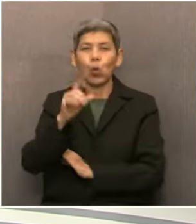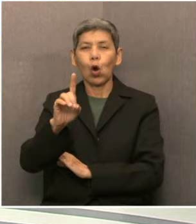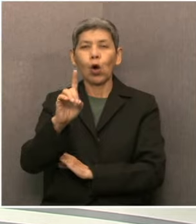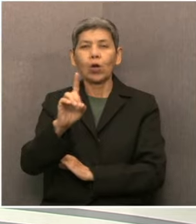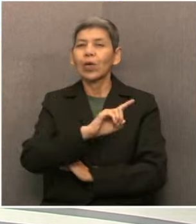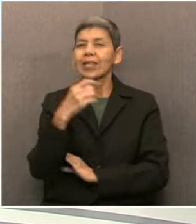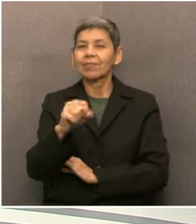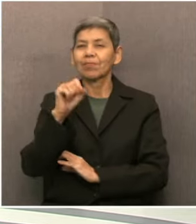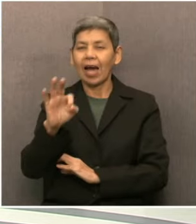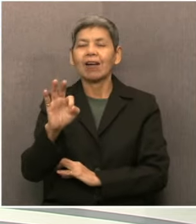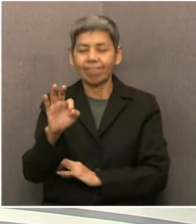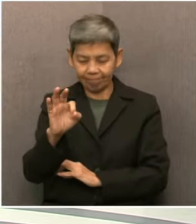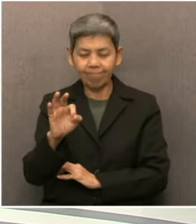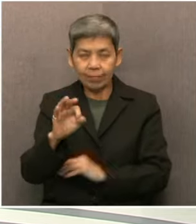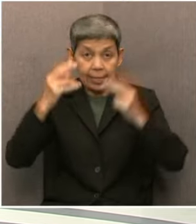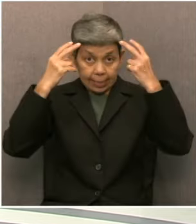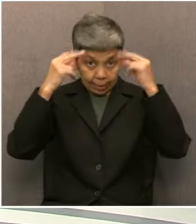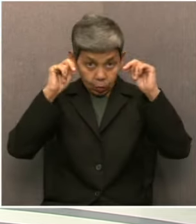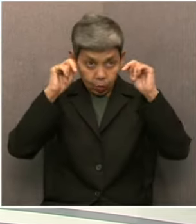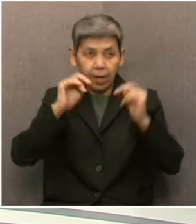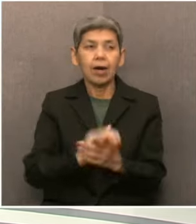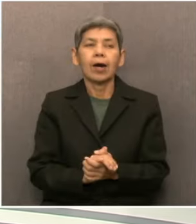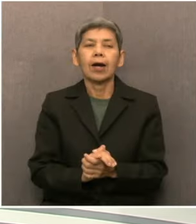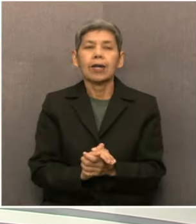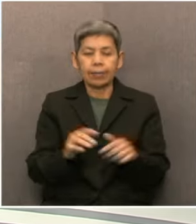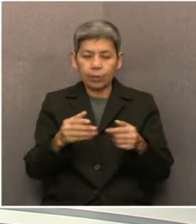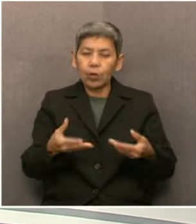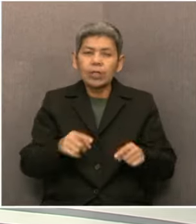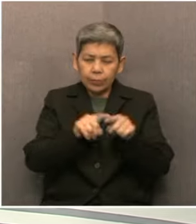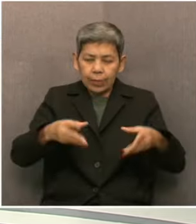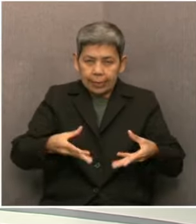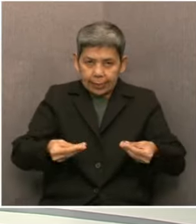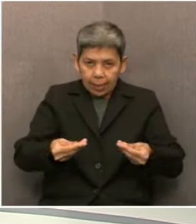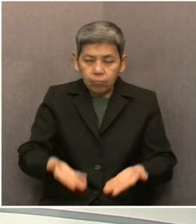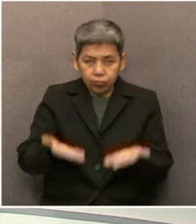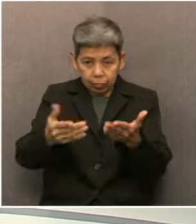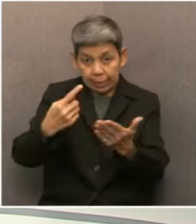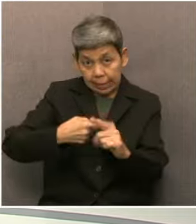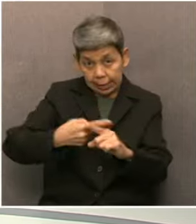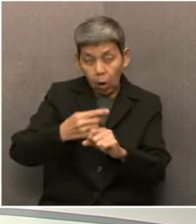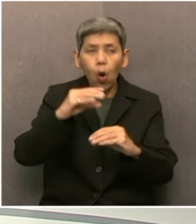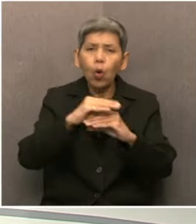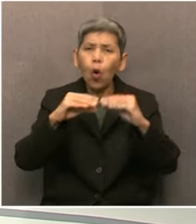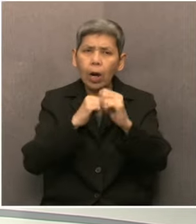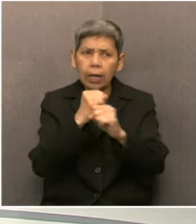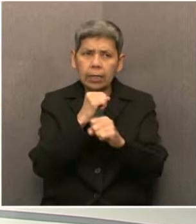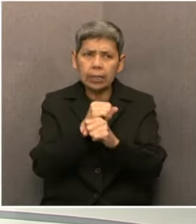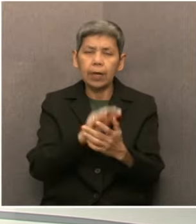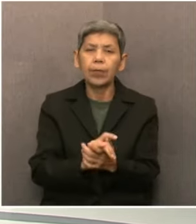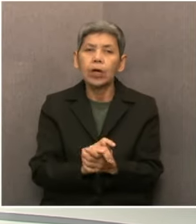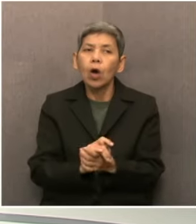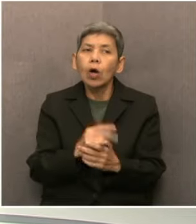19กุมภาพันธ์ท่านจะไปมอบสัญญาเช่าที่ราชพัสดุนะคะในโครงการน้องวัวซอ